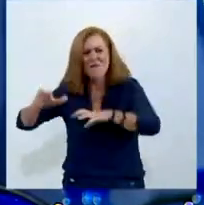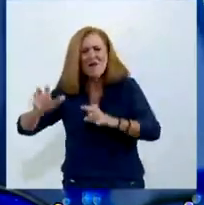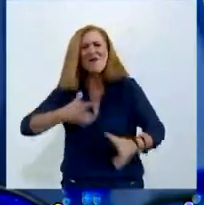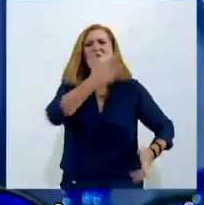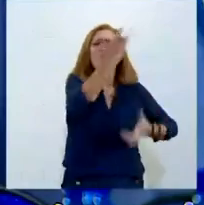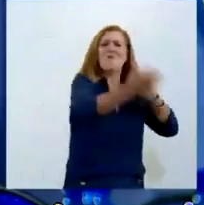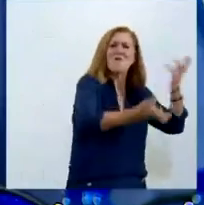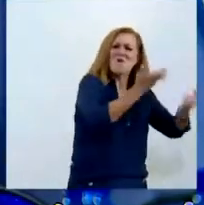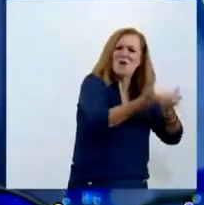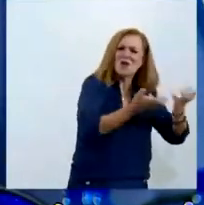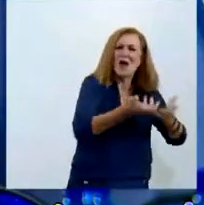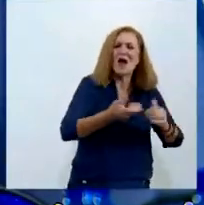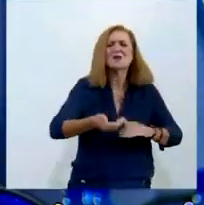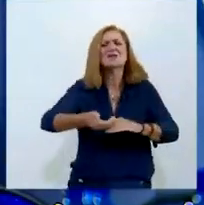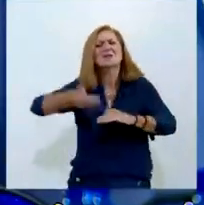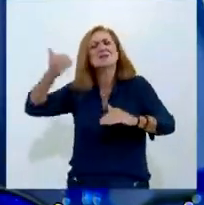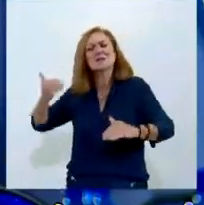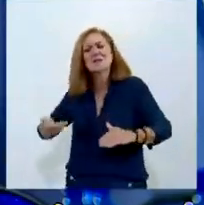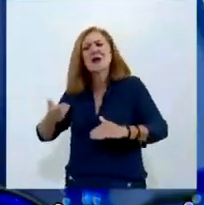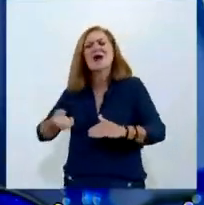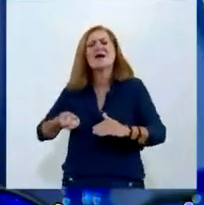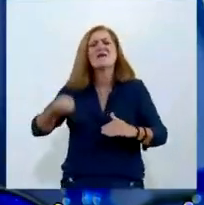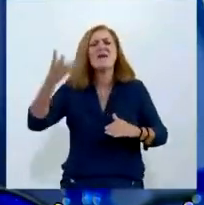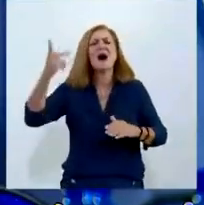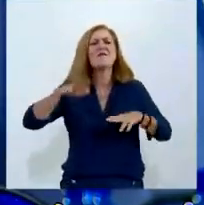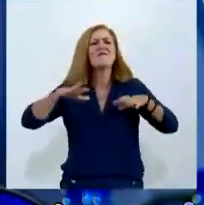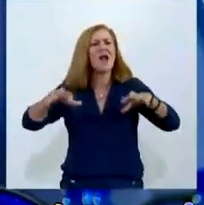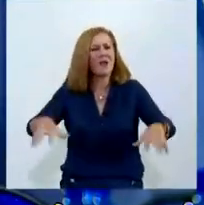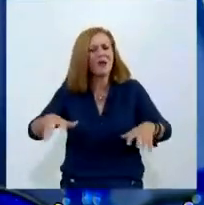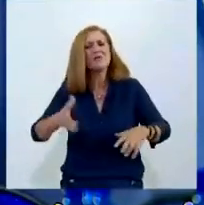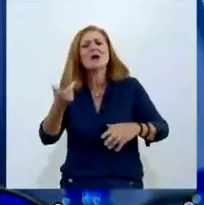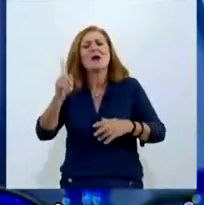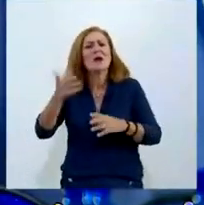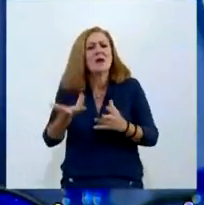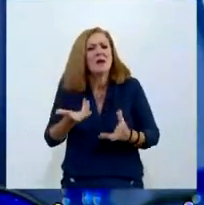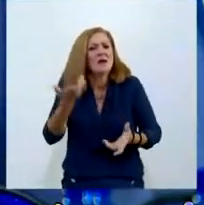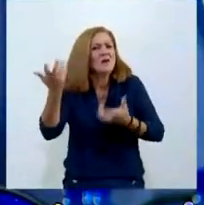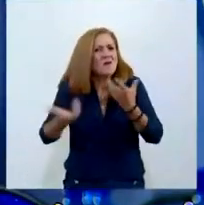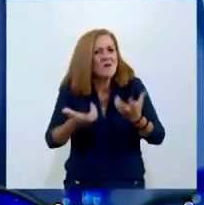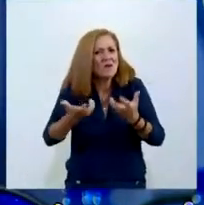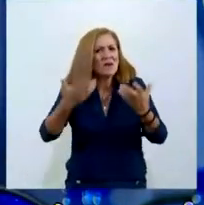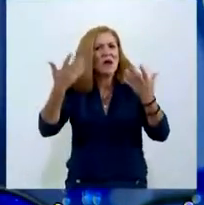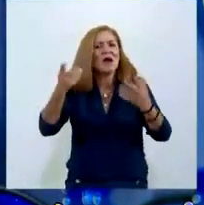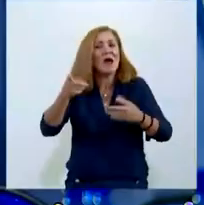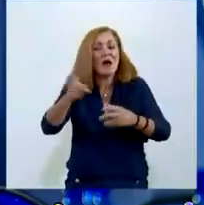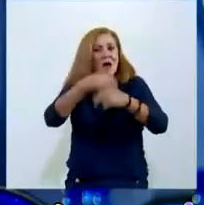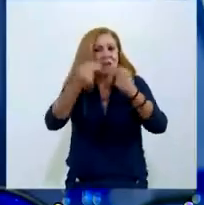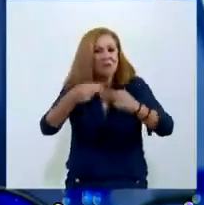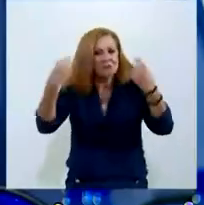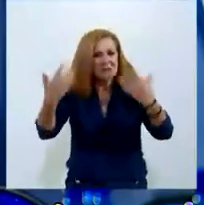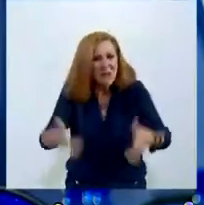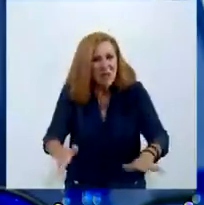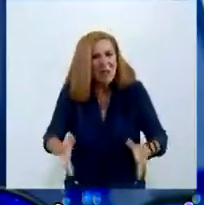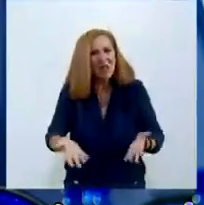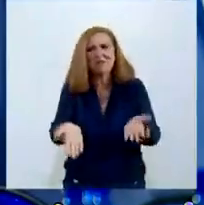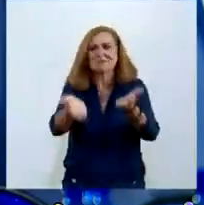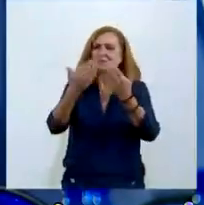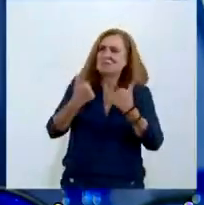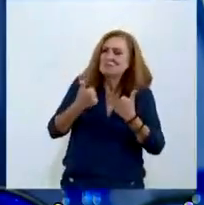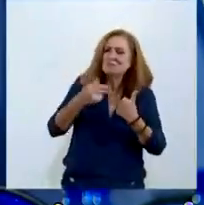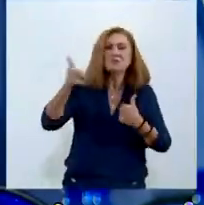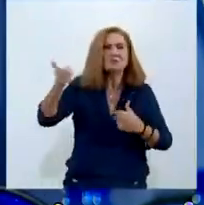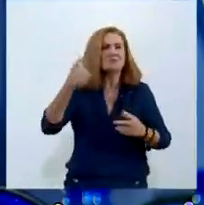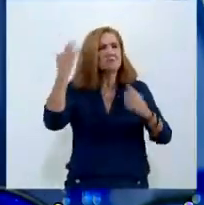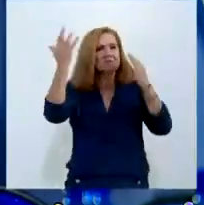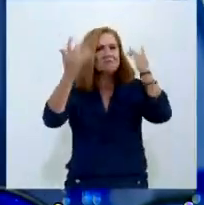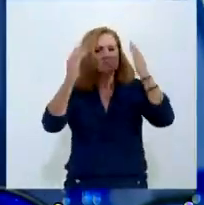Θεσσαλία, νωρίτερα στη Νέα Φιλαδέλφεια και πάει λέγοντας, και αν έχετε κάνει έναν σοβαρό